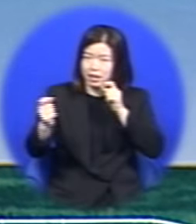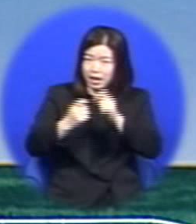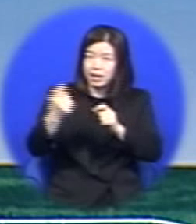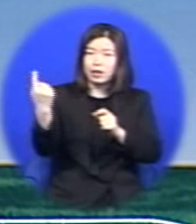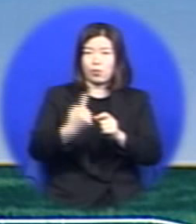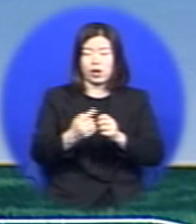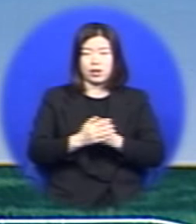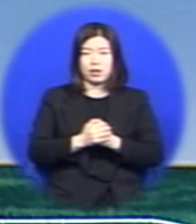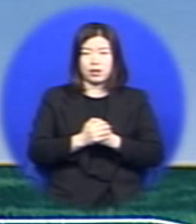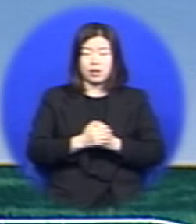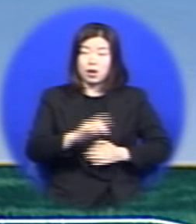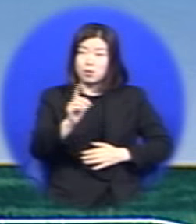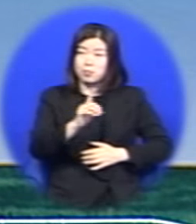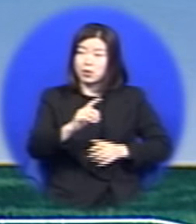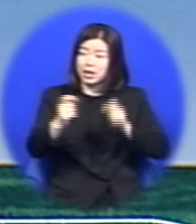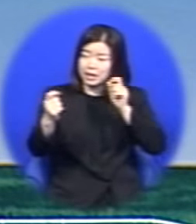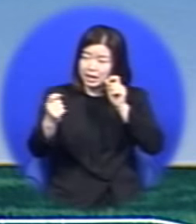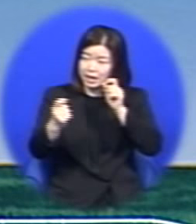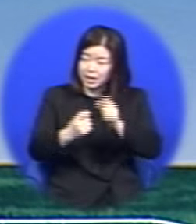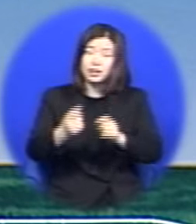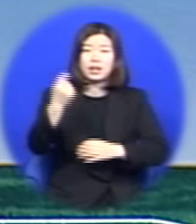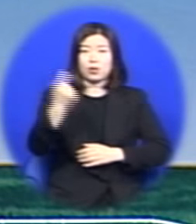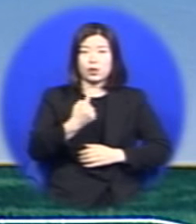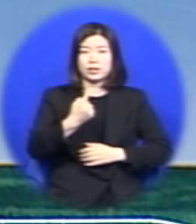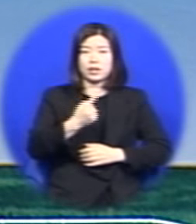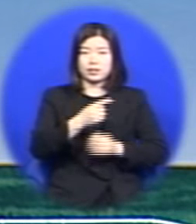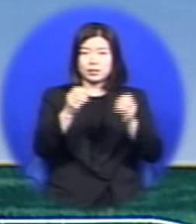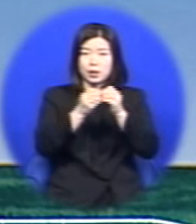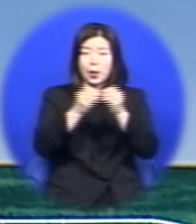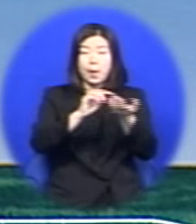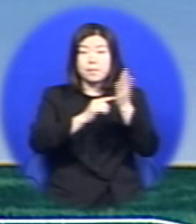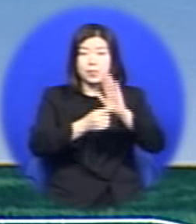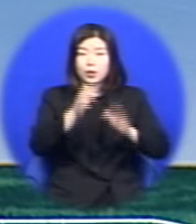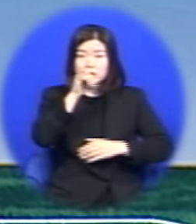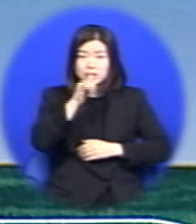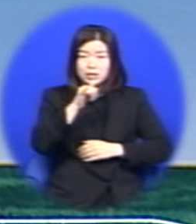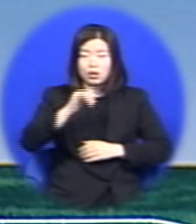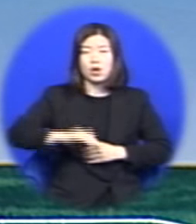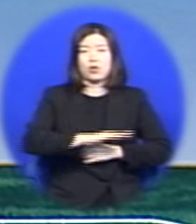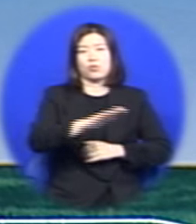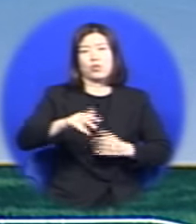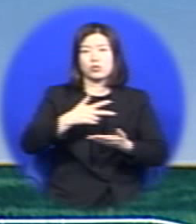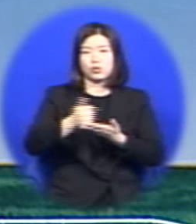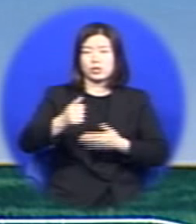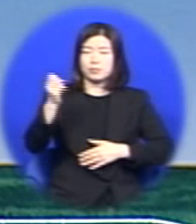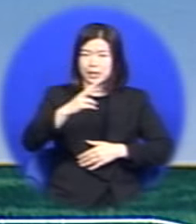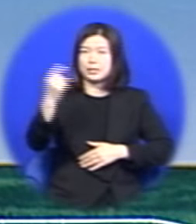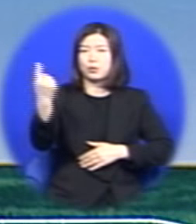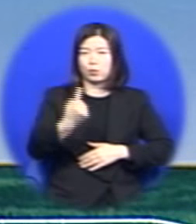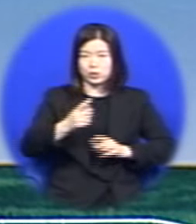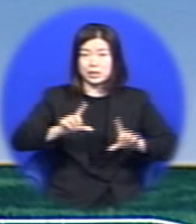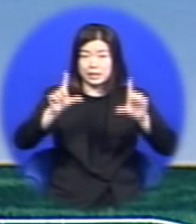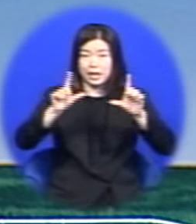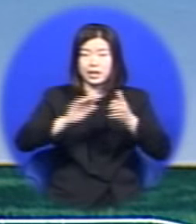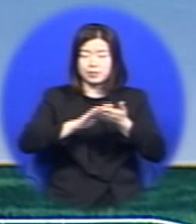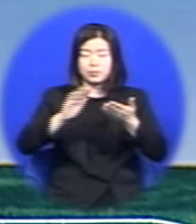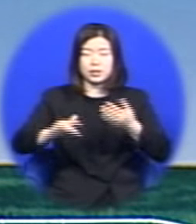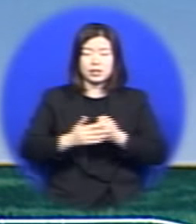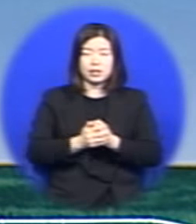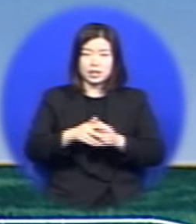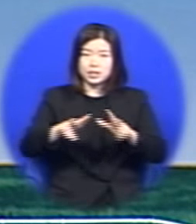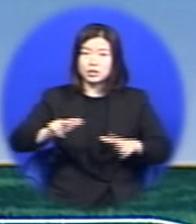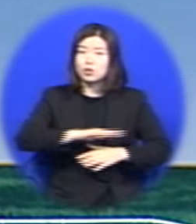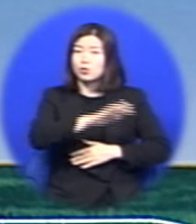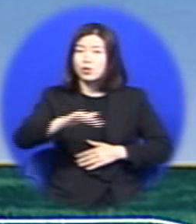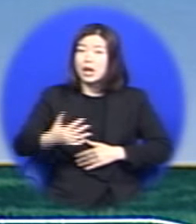뭔가 아주 가까이 왔다는 표현을 계속하고 있는데 우리 주님의 재림입니다. 지금 우리가 가지고